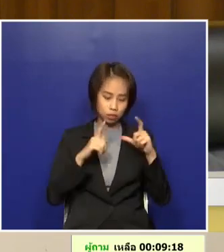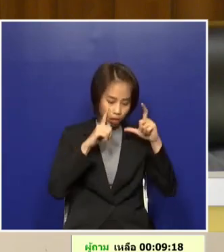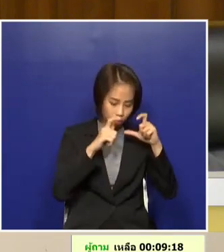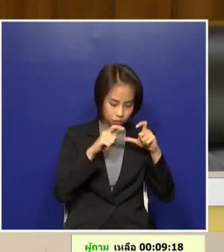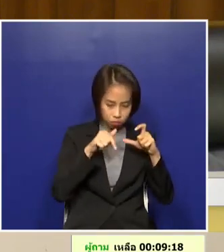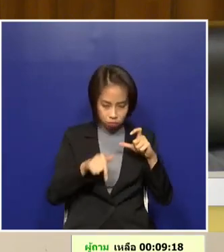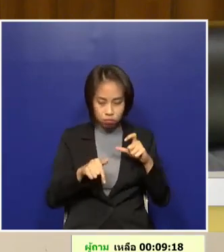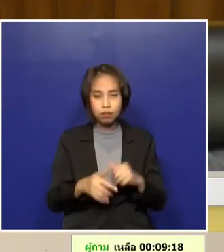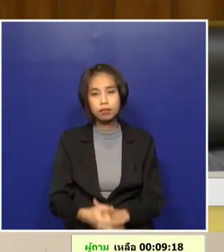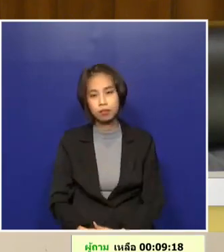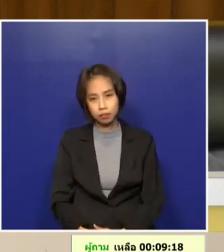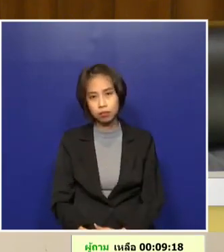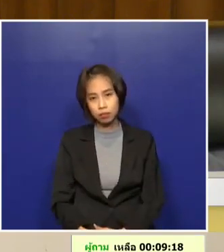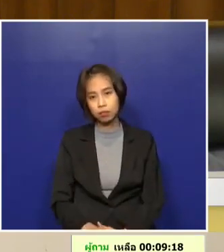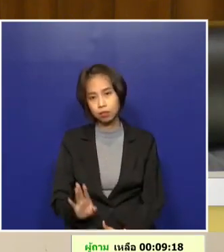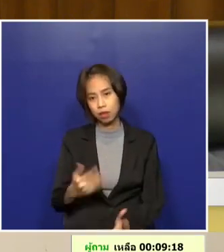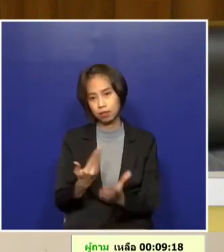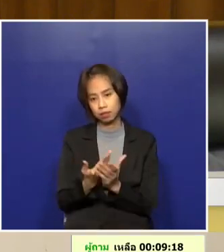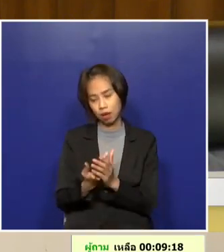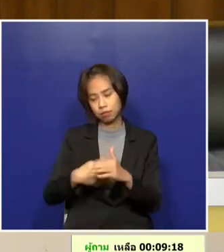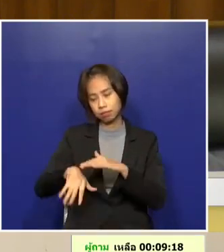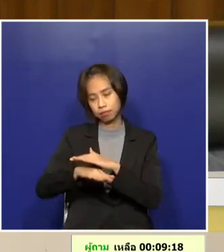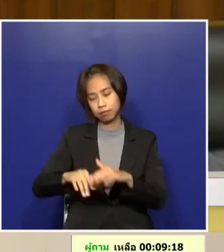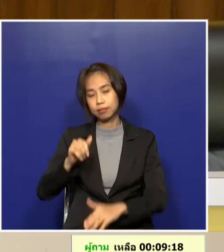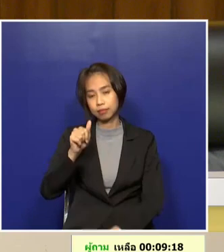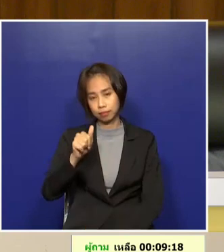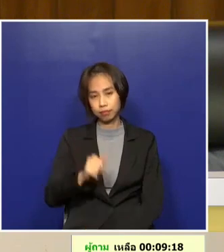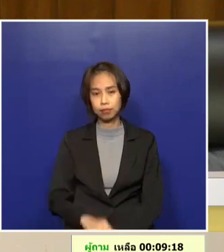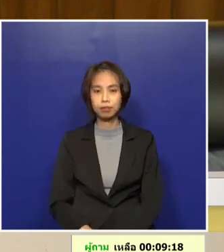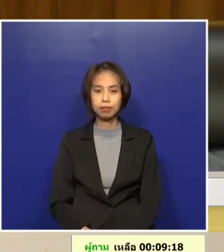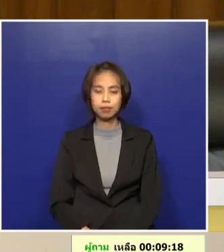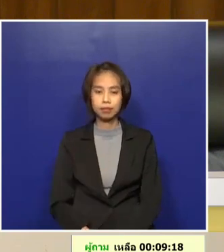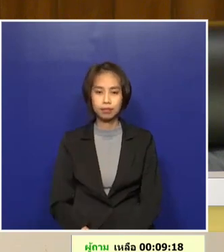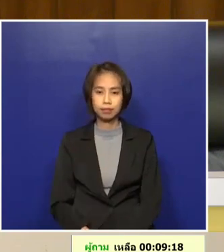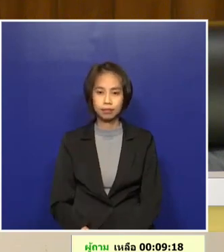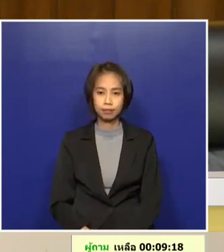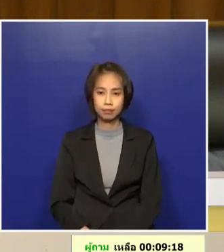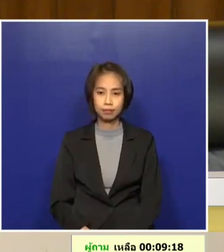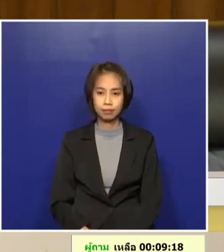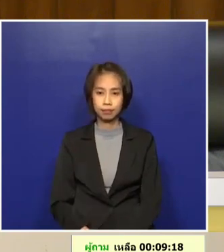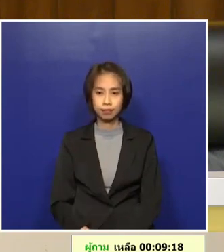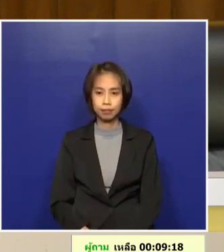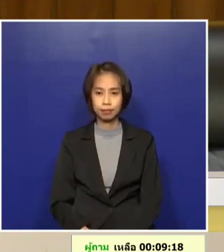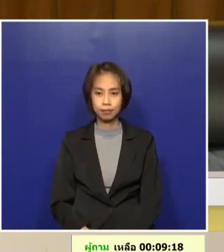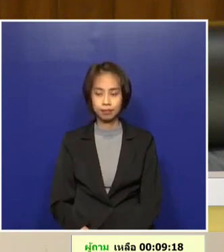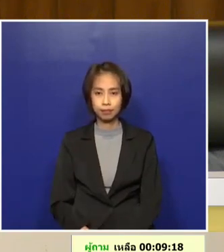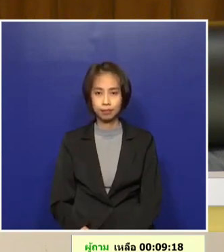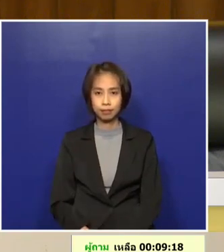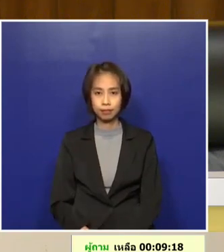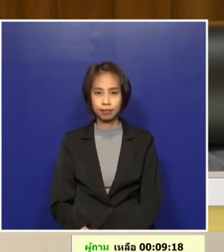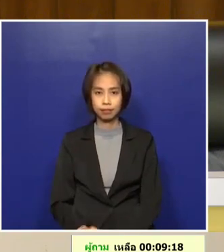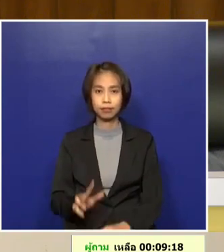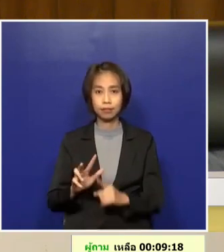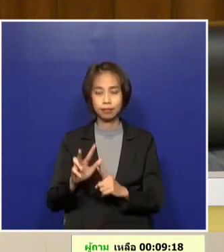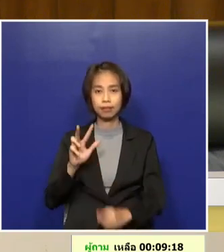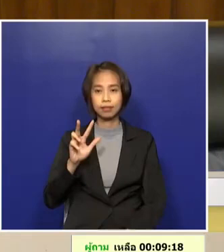นยันตัวตนก็สามารถที่จะใช้เงินได้ในข้อที่3นั้นก็เรียนว่าจริงๆแล้วก็เราก็อยากจะพัฒ